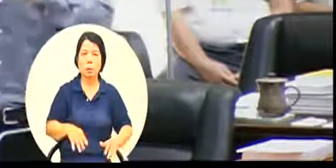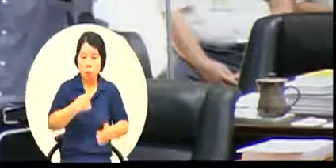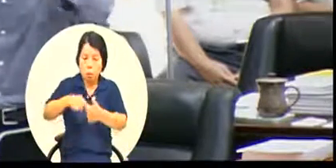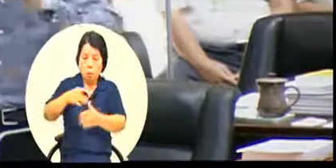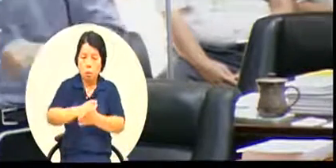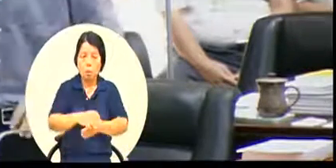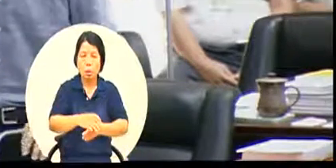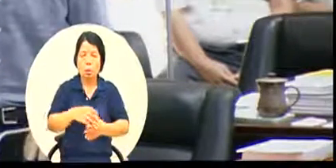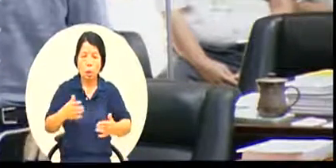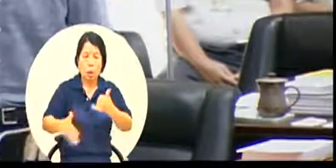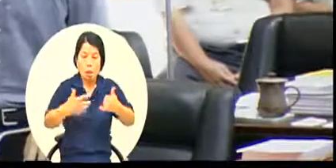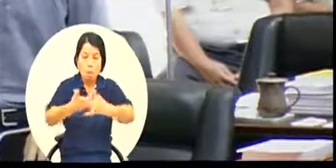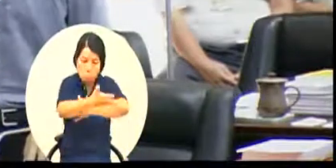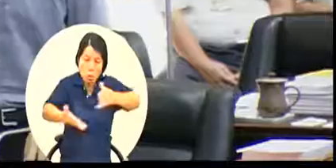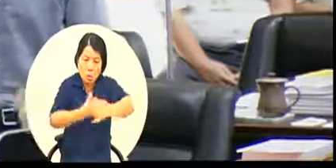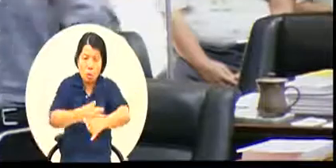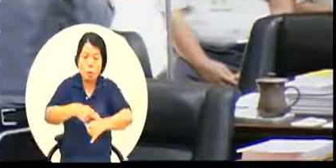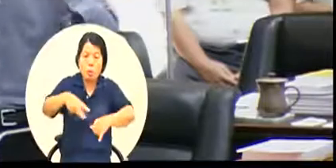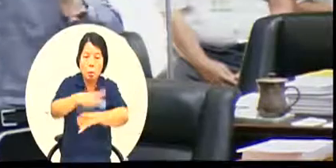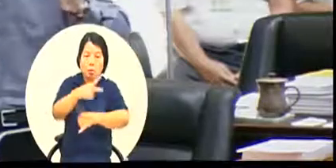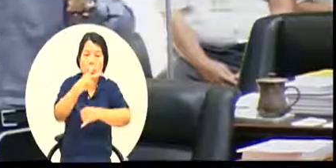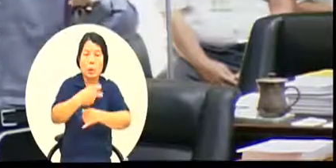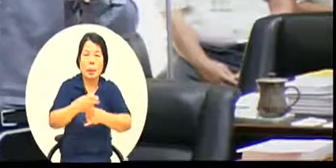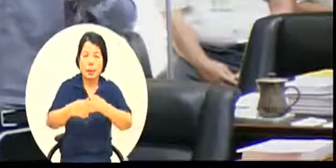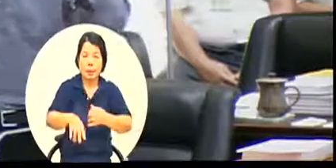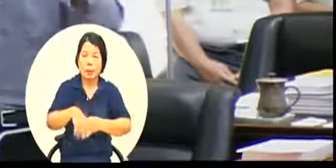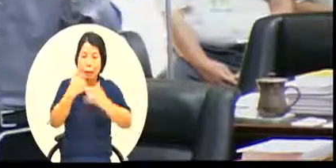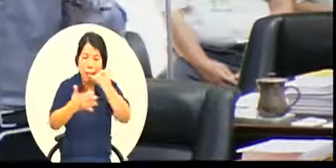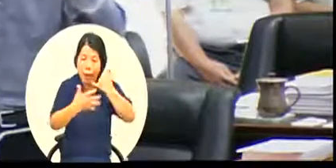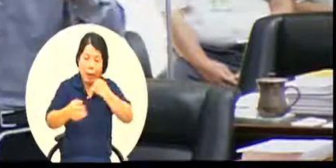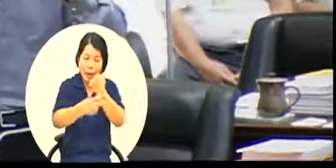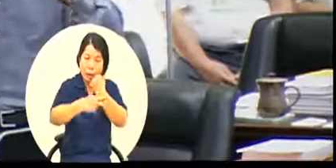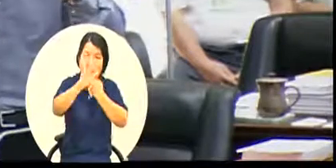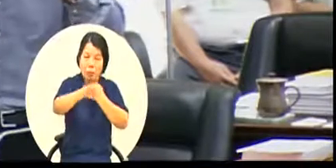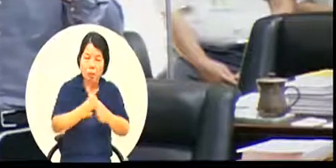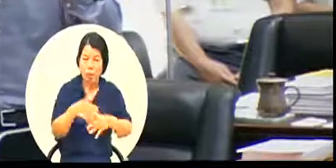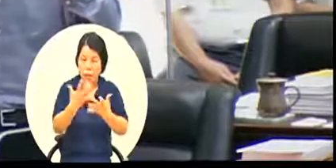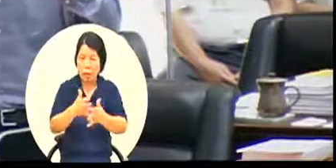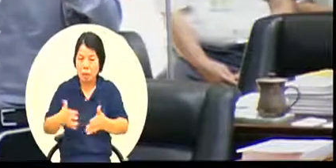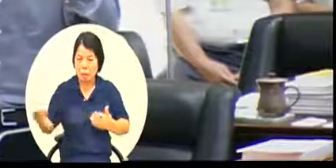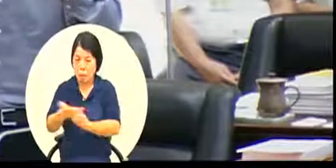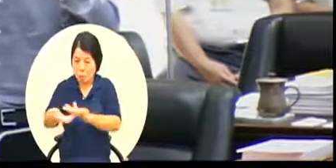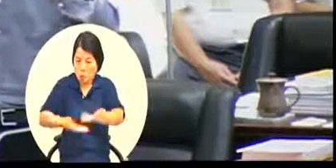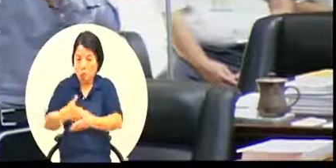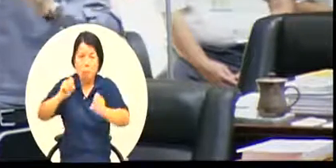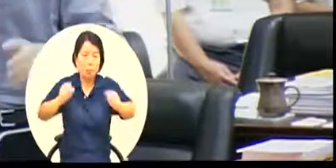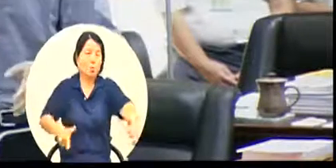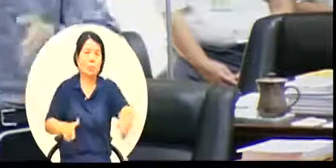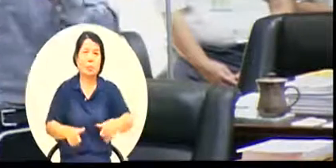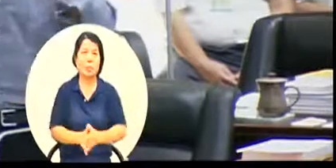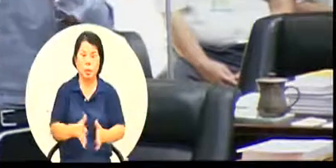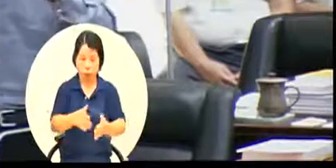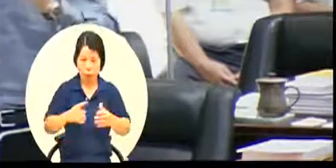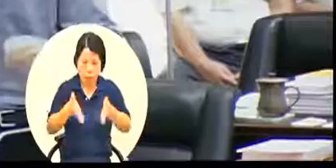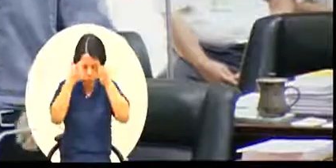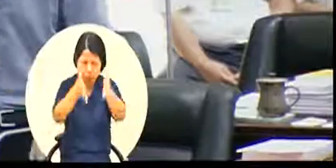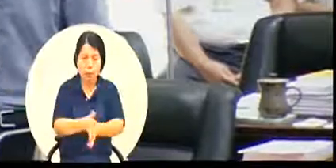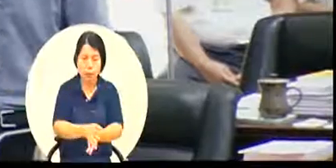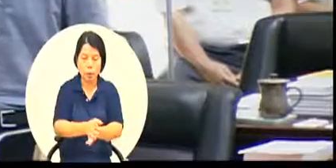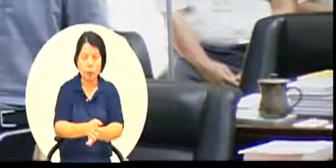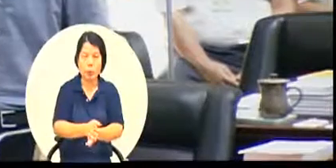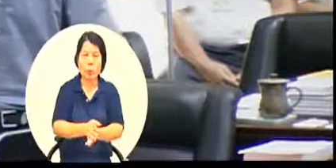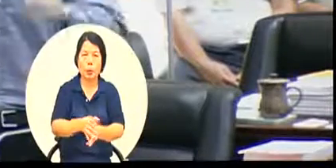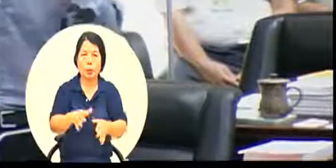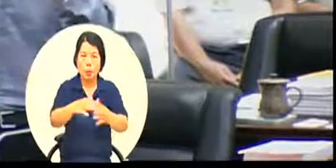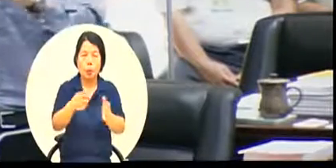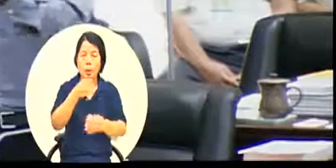里，岛才有两百海里。希望我们把这个议题，希望我们的对核灾食品的进口很客观的去看这个